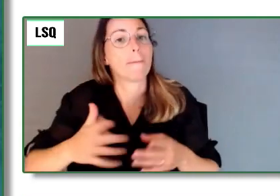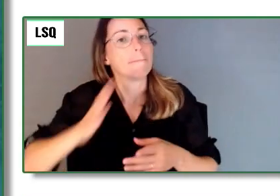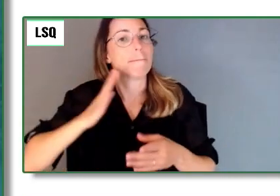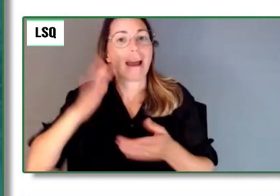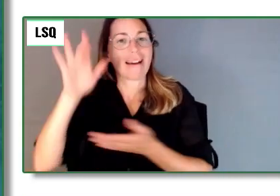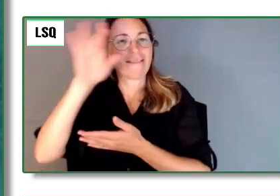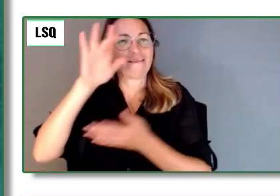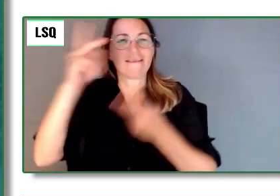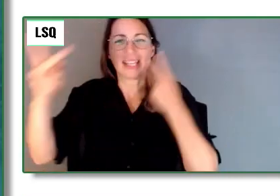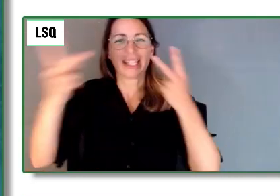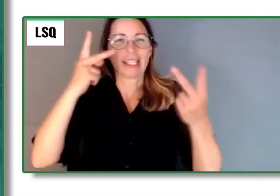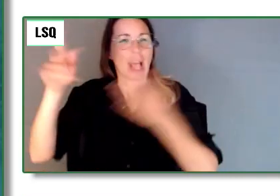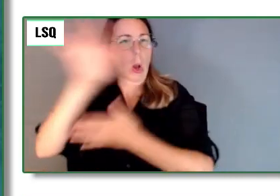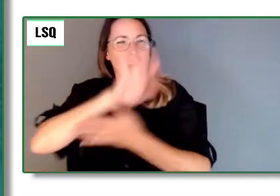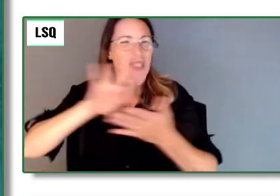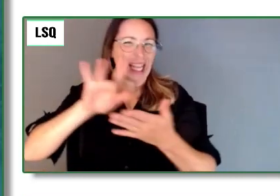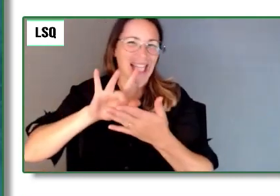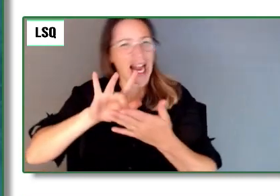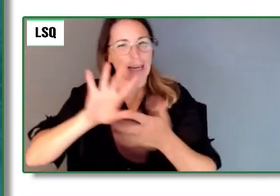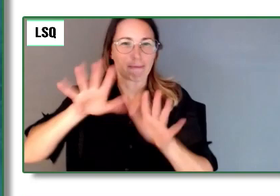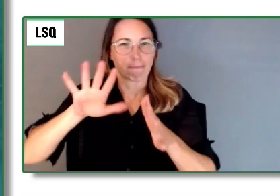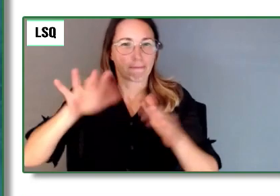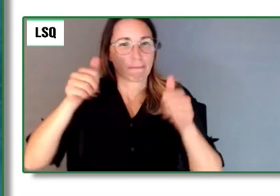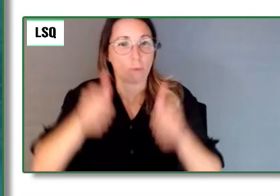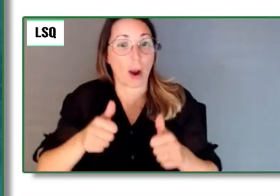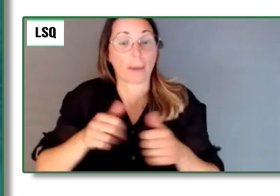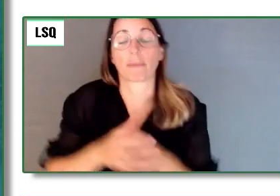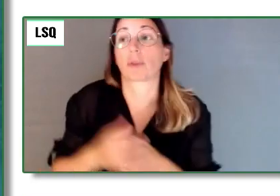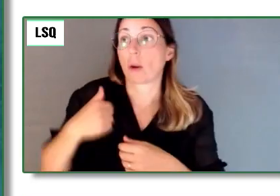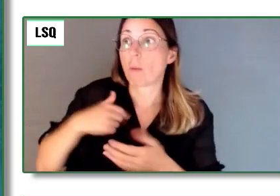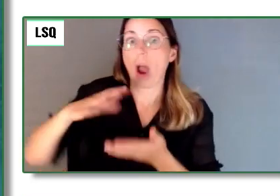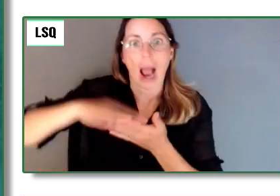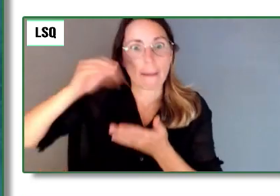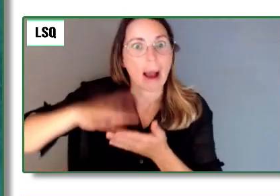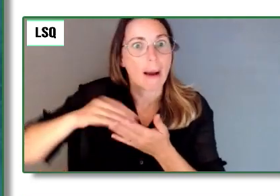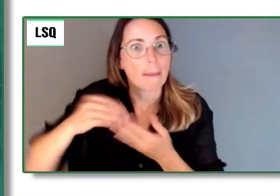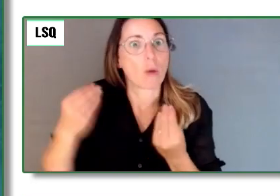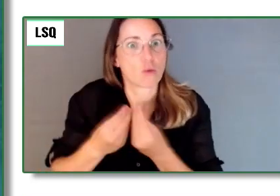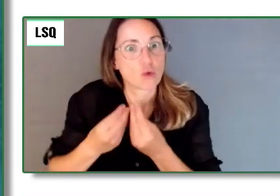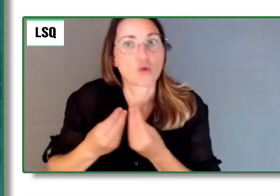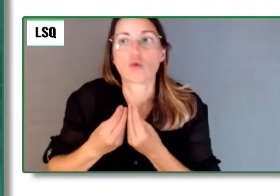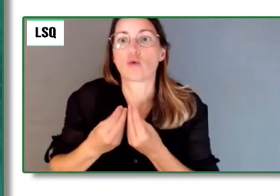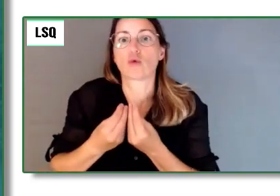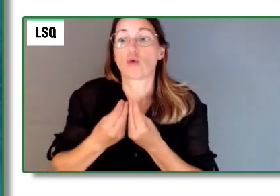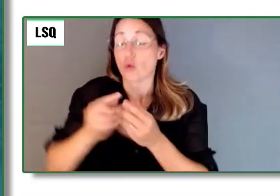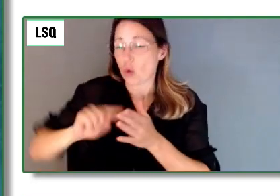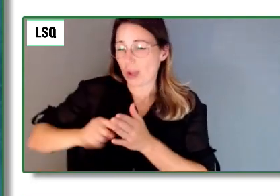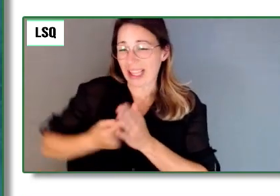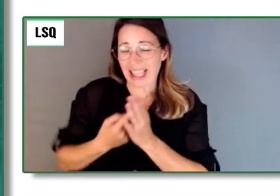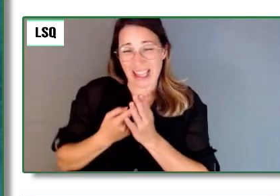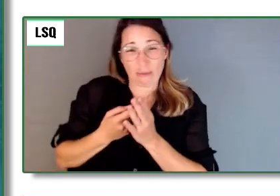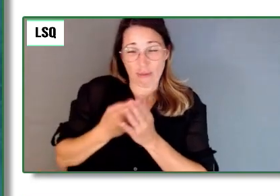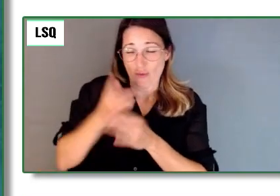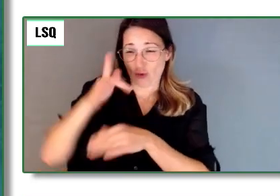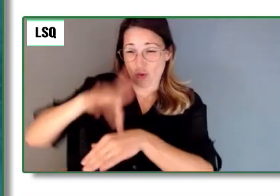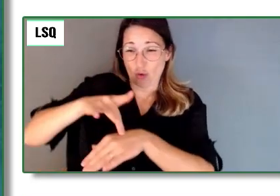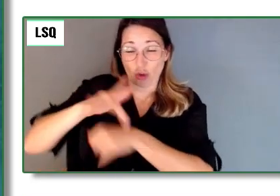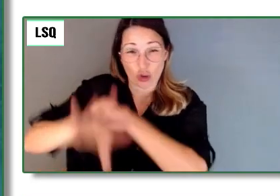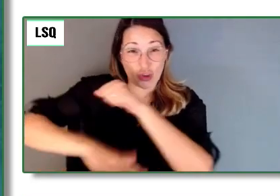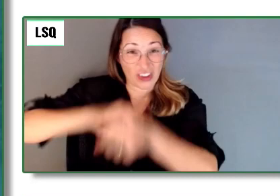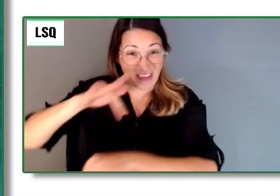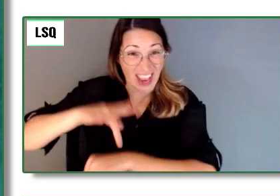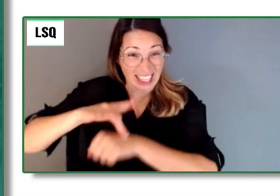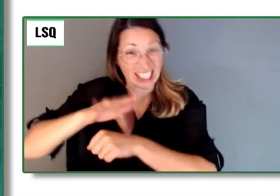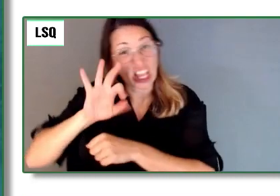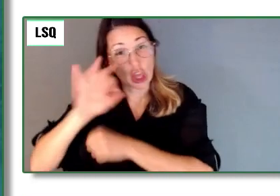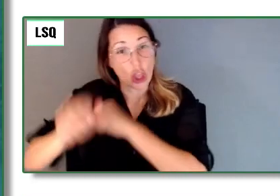années aux universités. Lorsque j'étais dans la vingtaine au début, que ma vision périphérique a commencé à se perdre. Et j'ai perdu ma vision